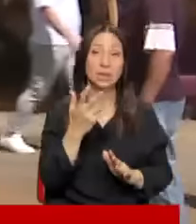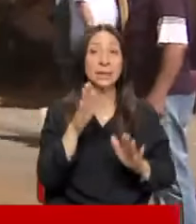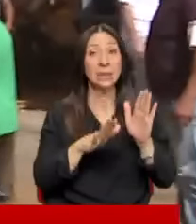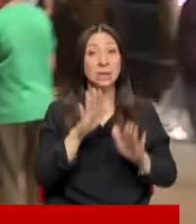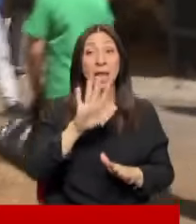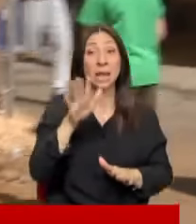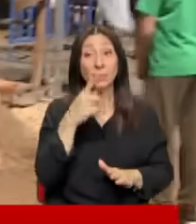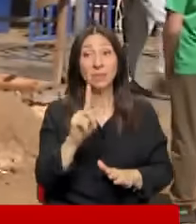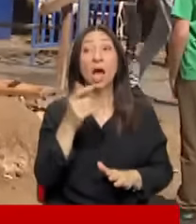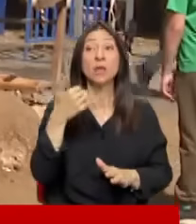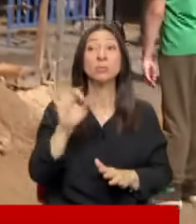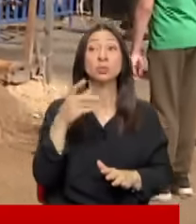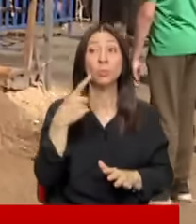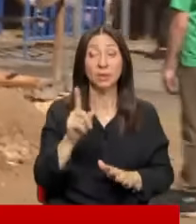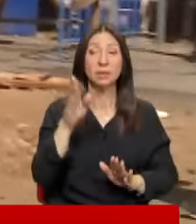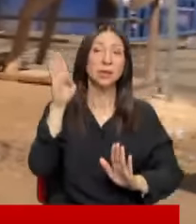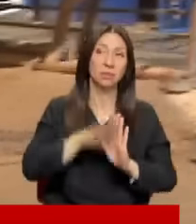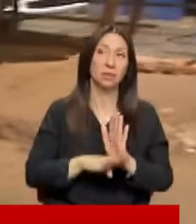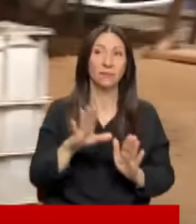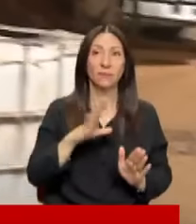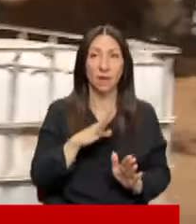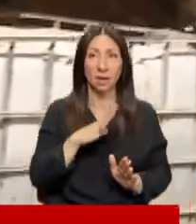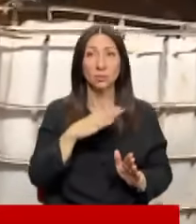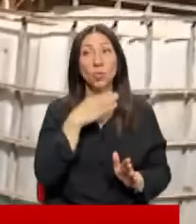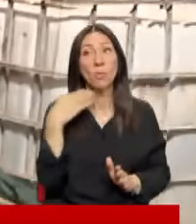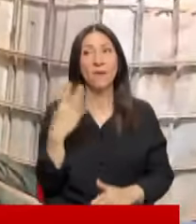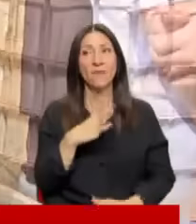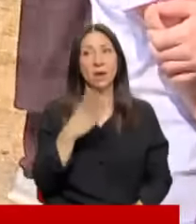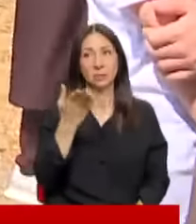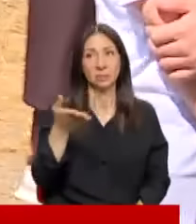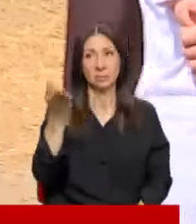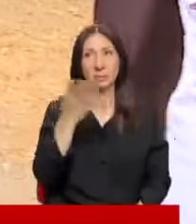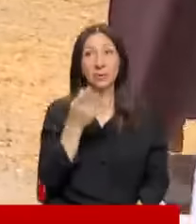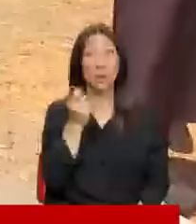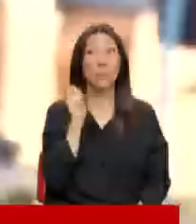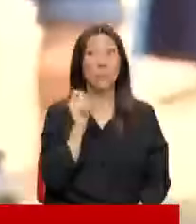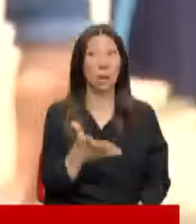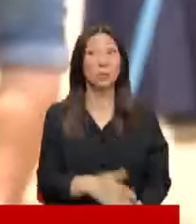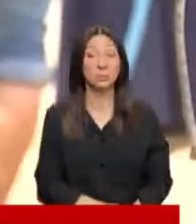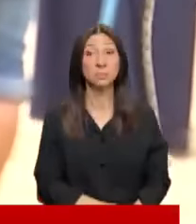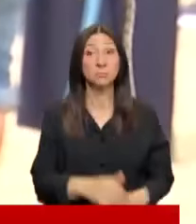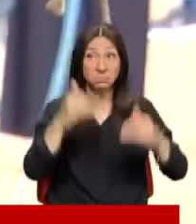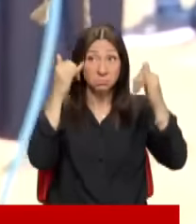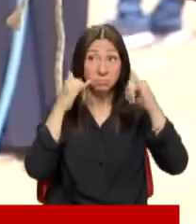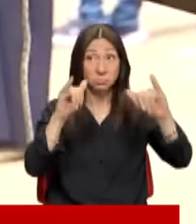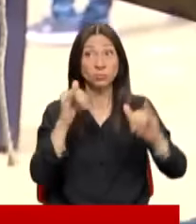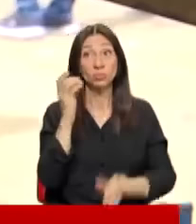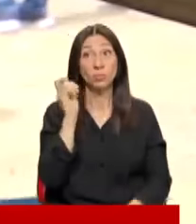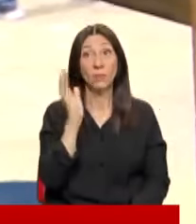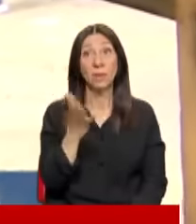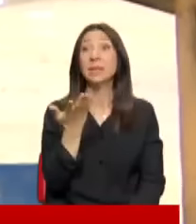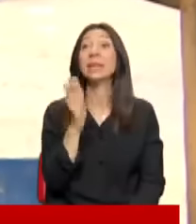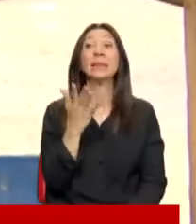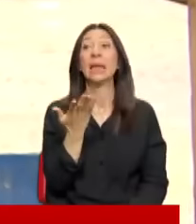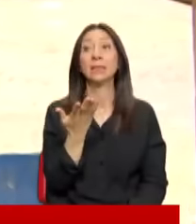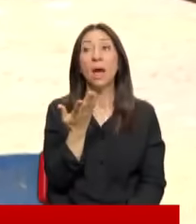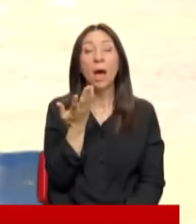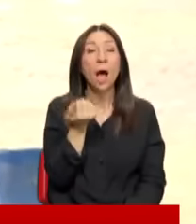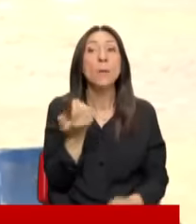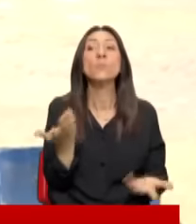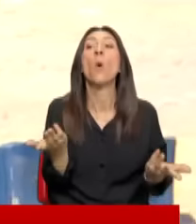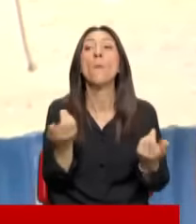Yaklaşık 50 bin lira, 60 bin lira indirim yapılan kurbanlıklar var. Fiyatlar yüksek yani. Büyükbaşlardan alan çok kalmış. Neden yani? Alım